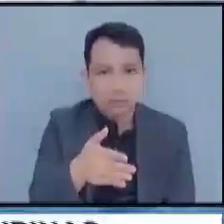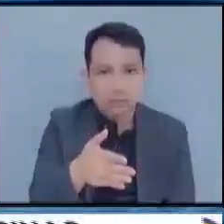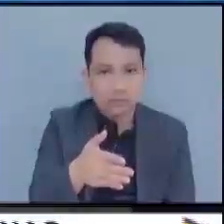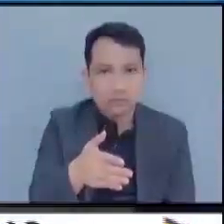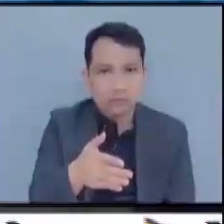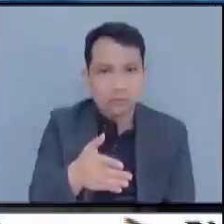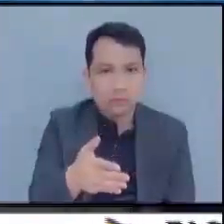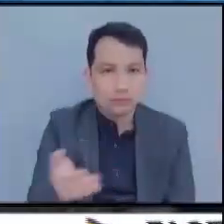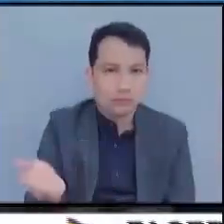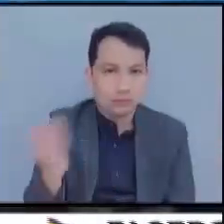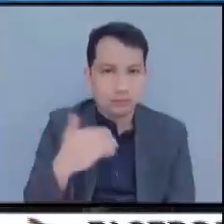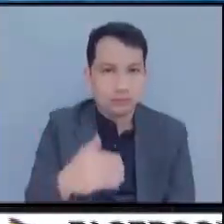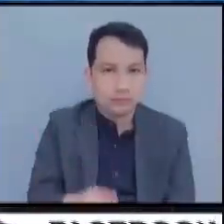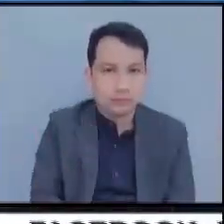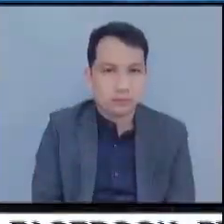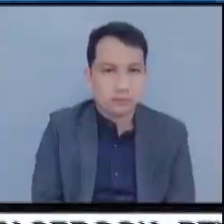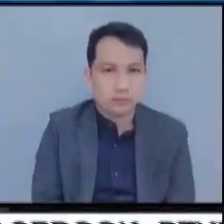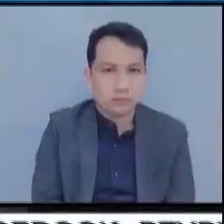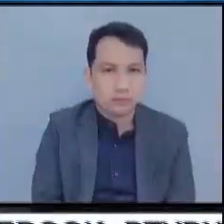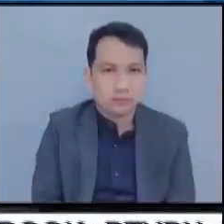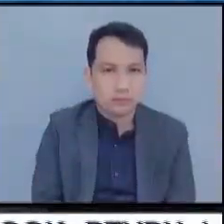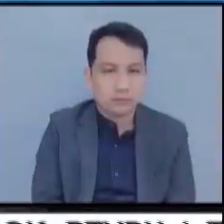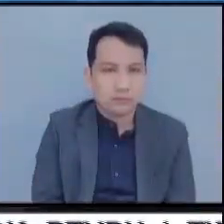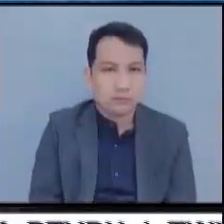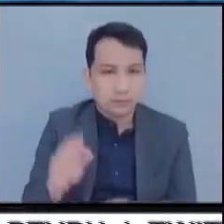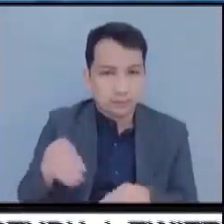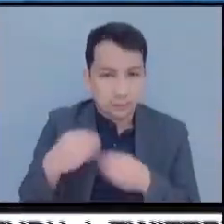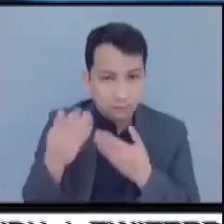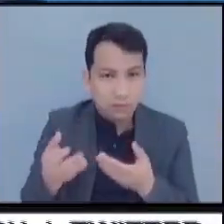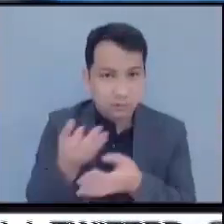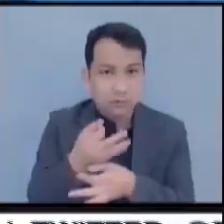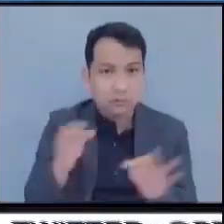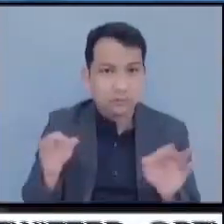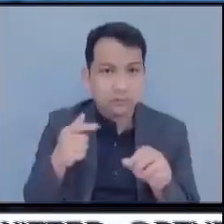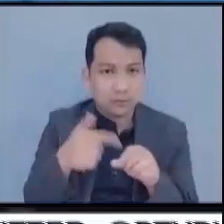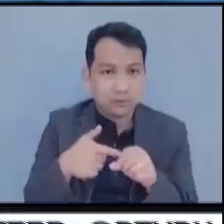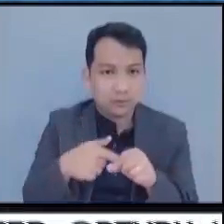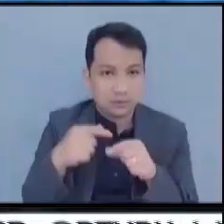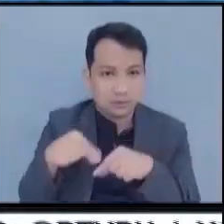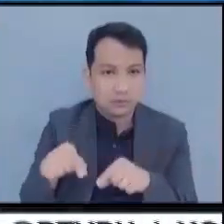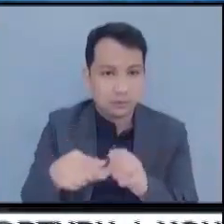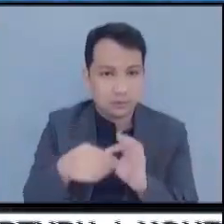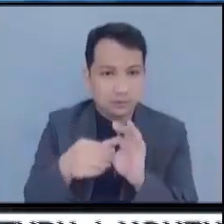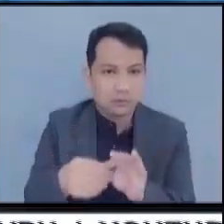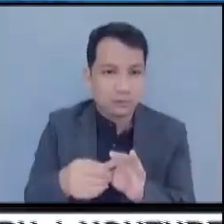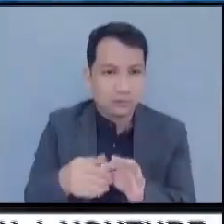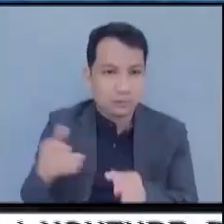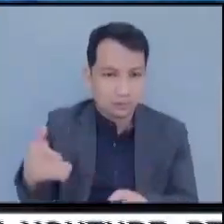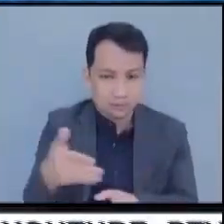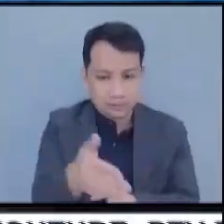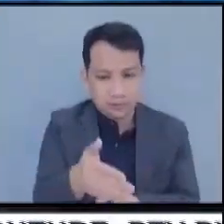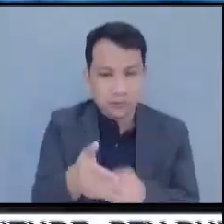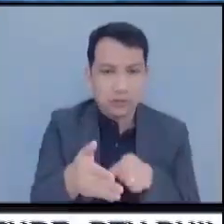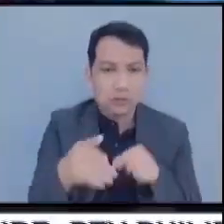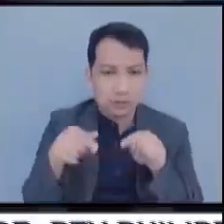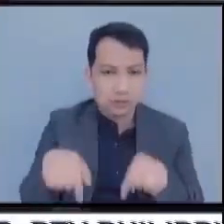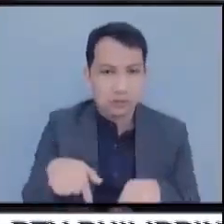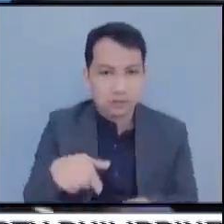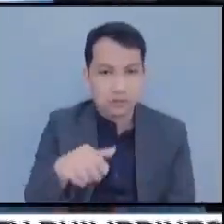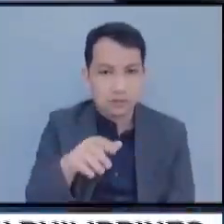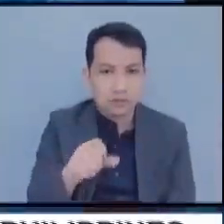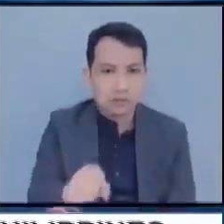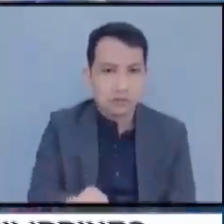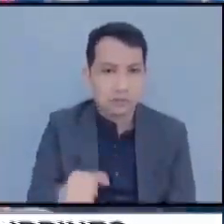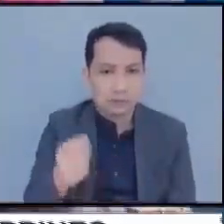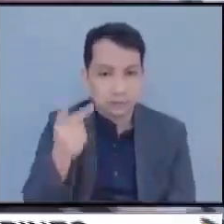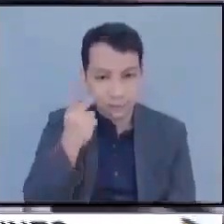pinalapit sa barko. Kapag nagbibigay ng libreng fuel, grocery o supply para sa mga mangingisda dito sa Scarborough Shoal, makikita nyo dito